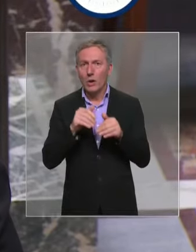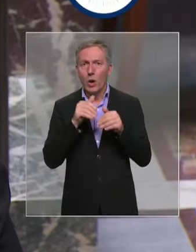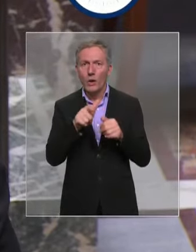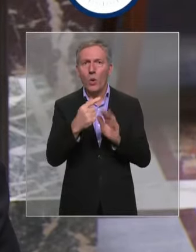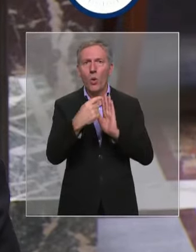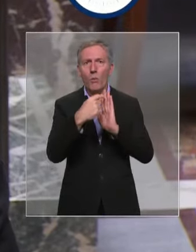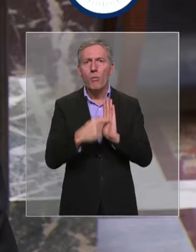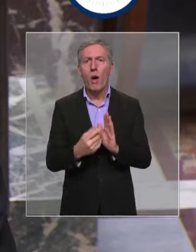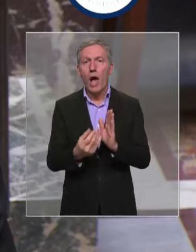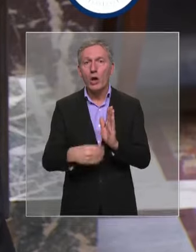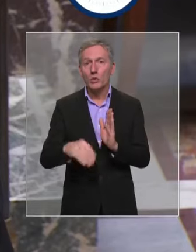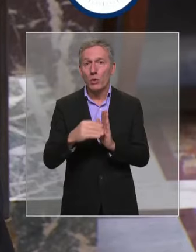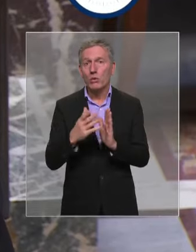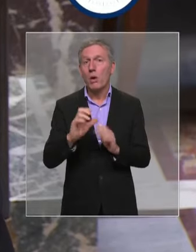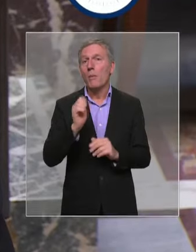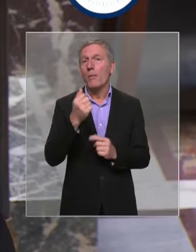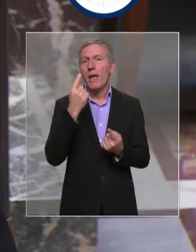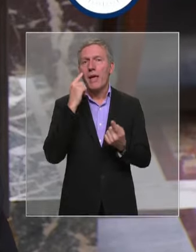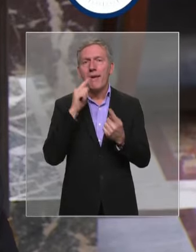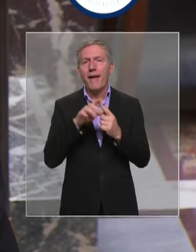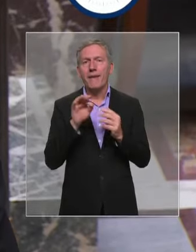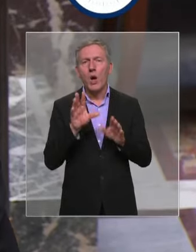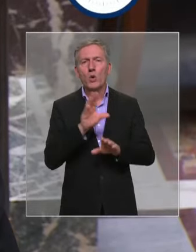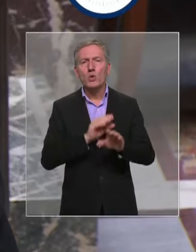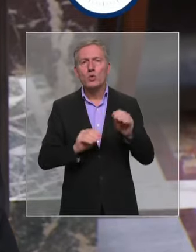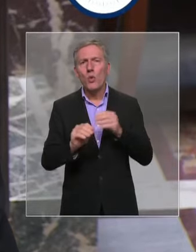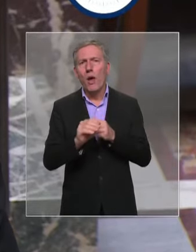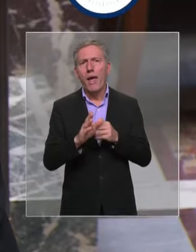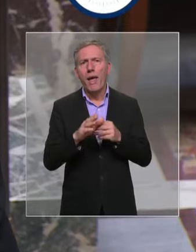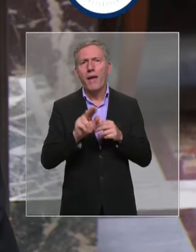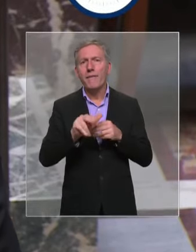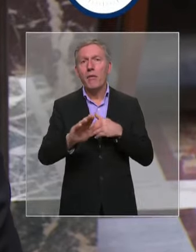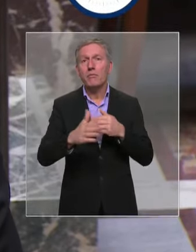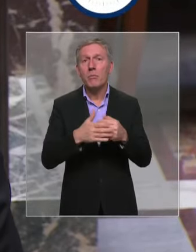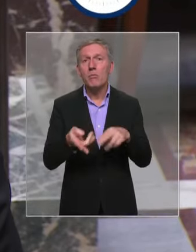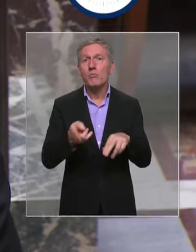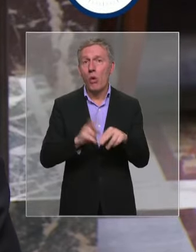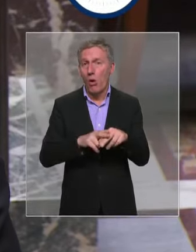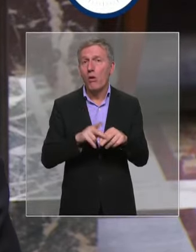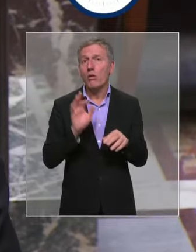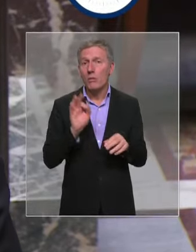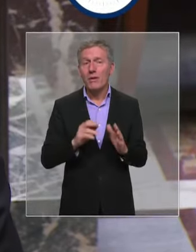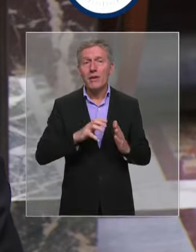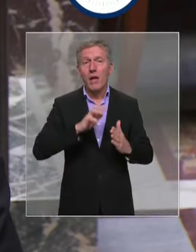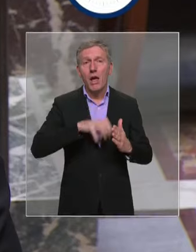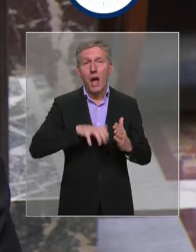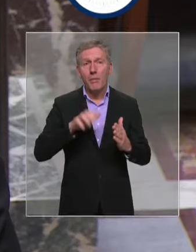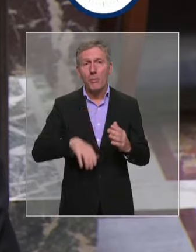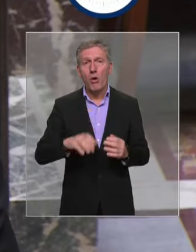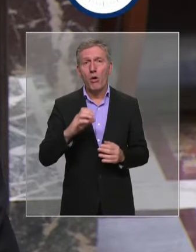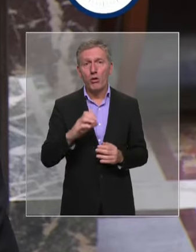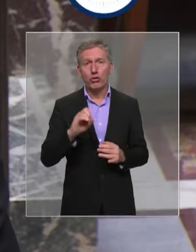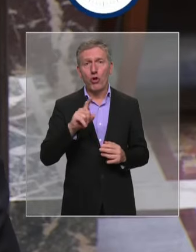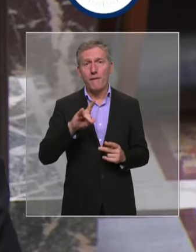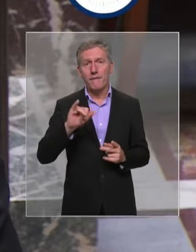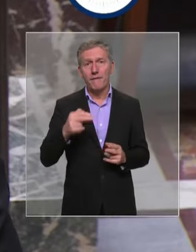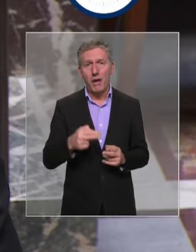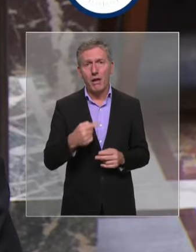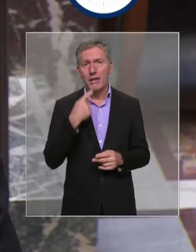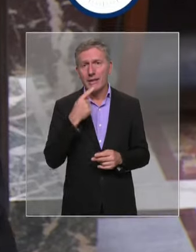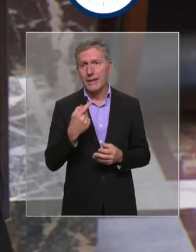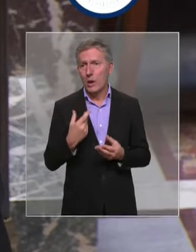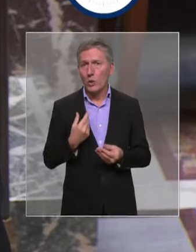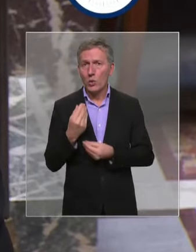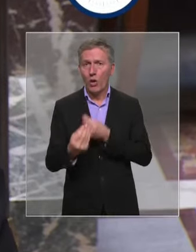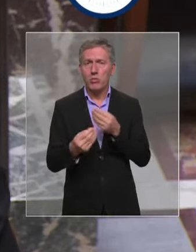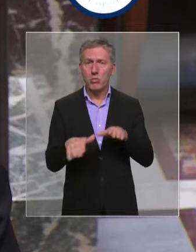bien voulu évoquer. Premier point, les soins palliatifs. Je le disais il y a un instant, le rapport Chauvin avec effectivement des moyens